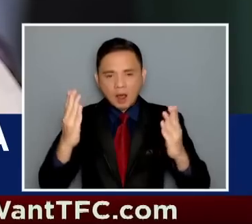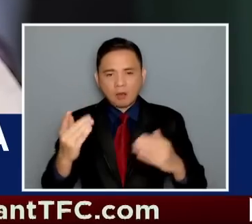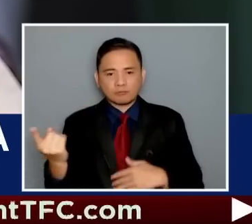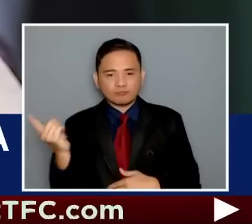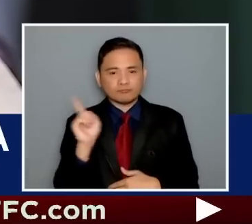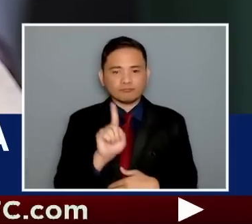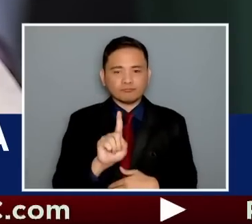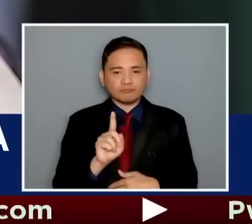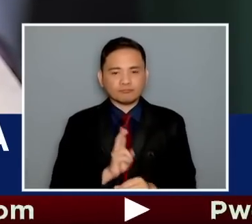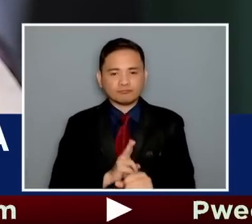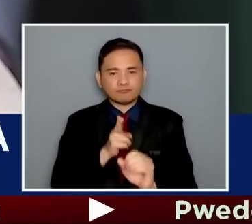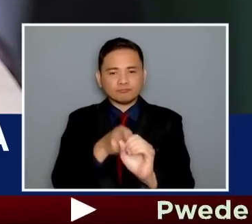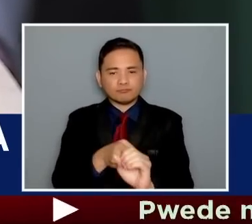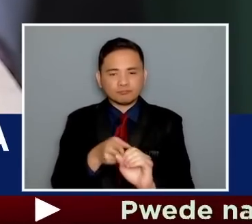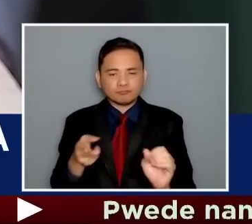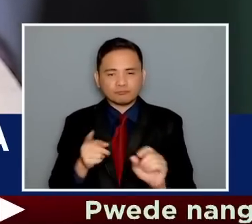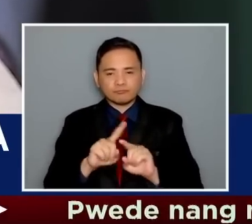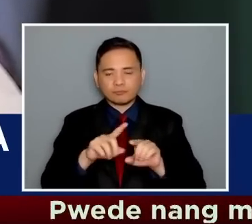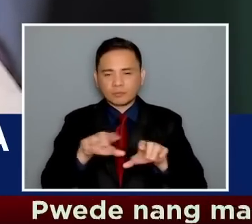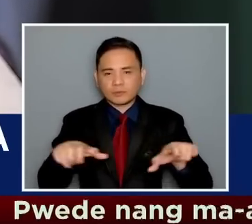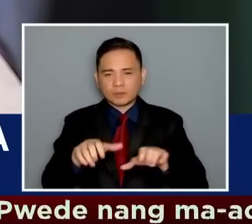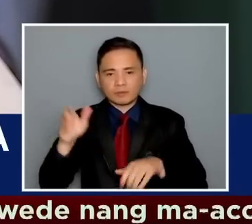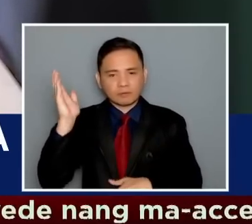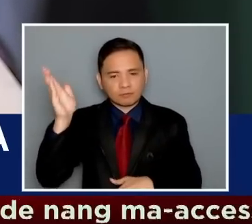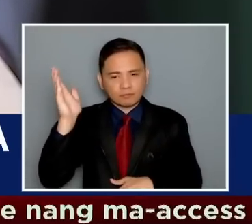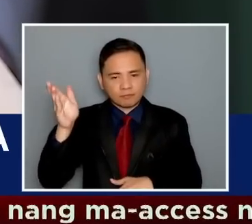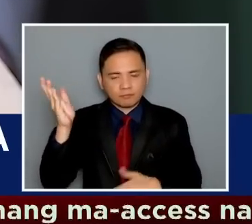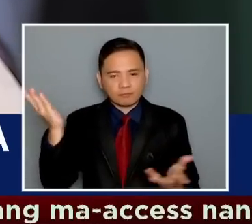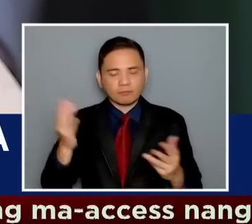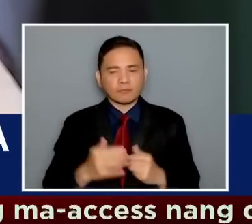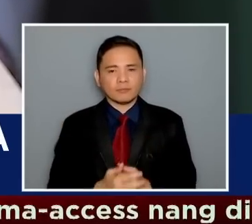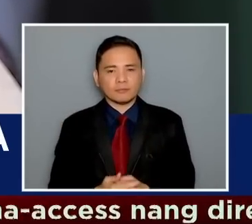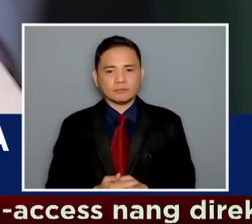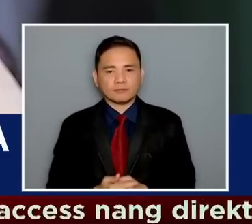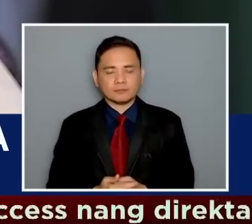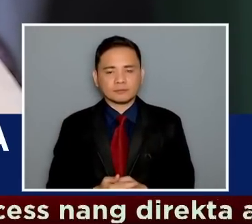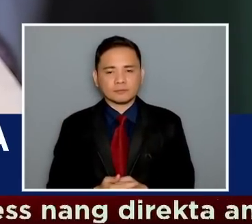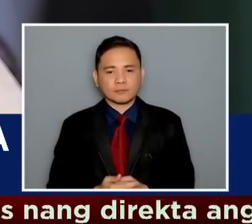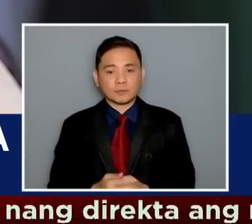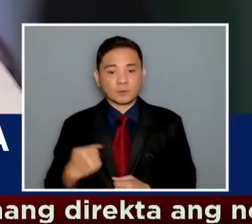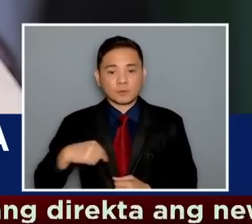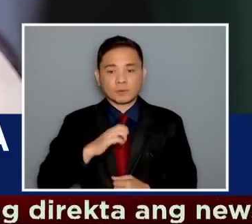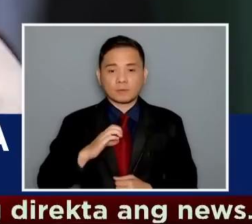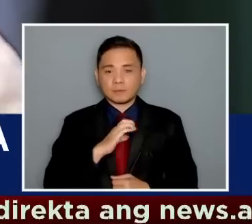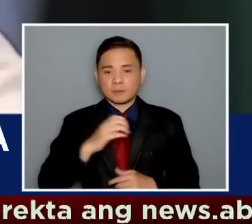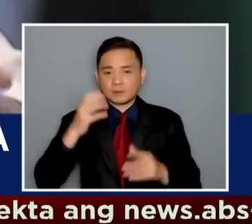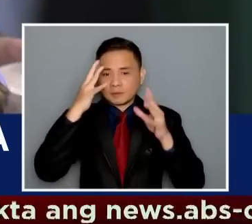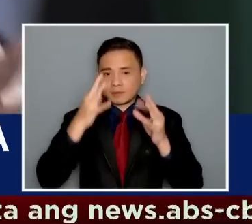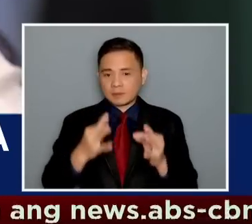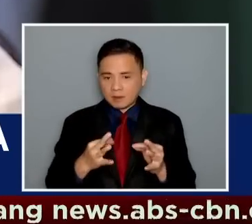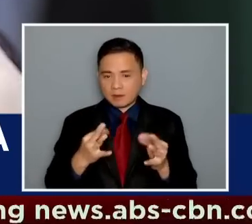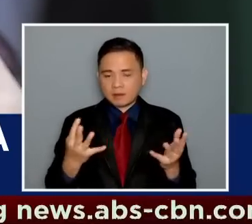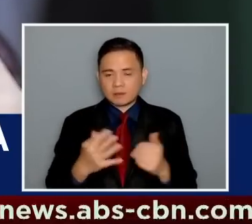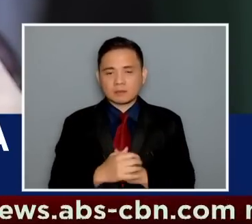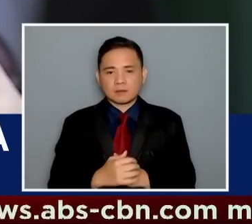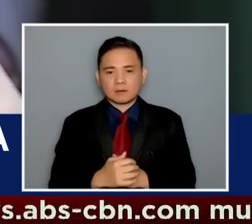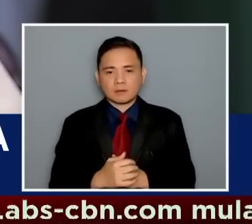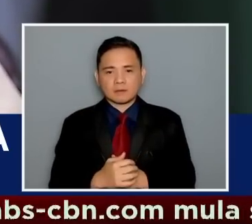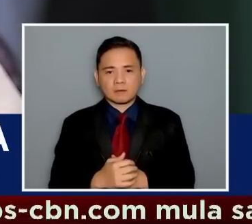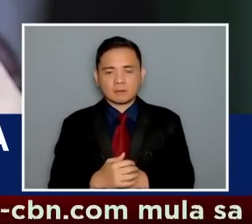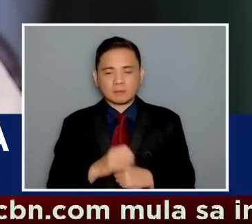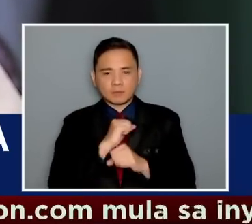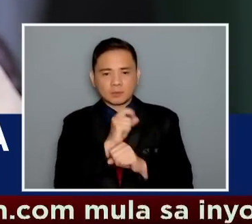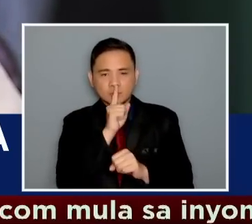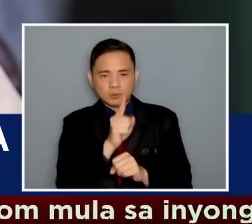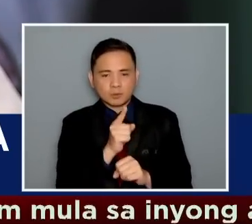mag-join, no, sa mga activity dito sa House. So ang decision ng committee is really para maka-join